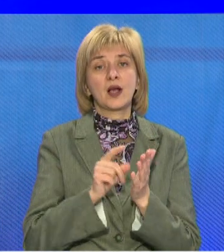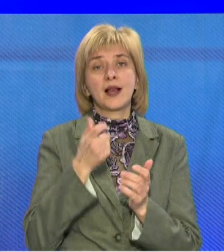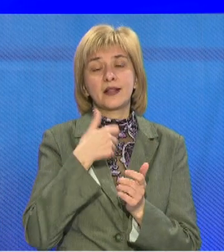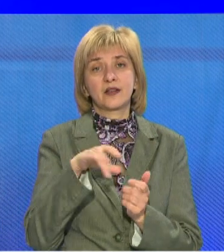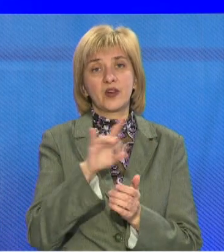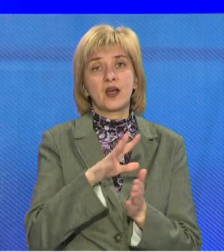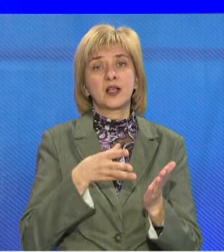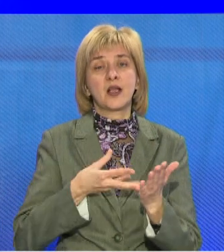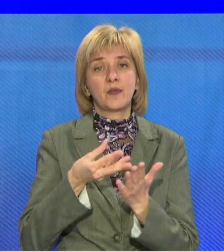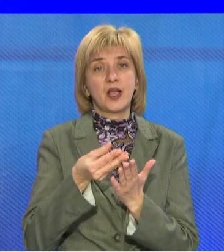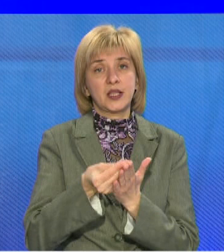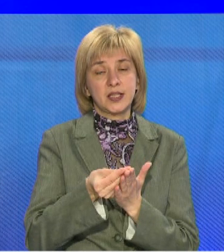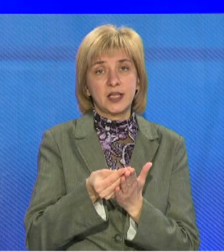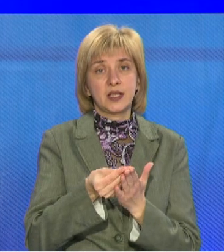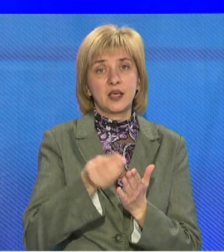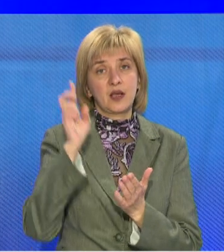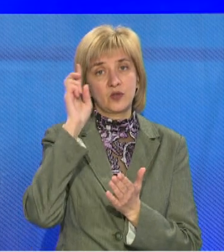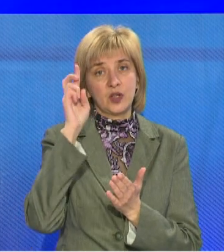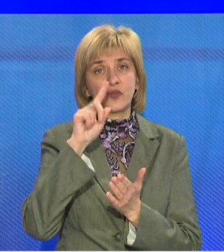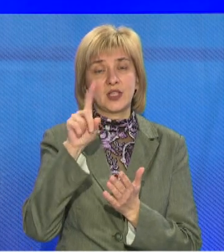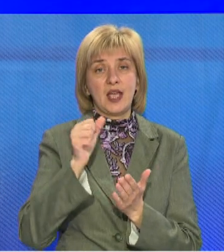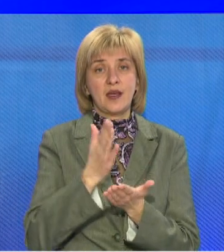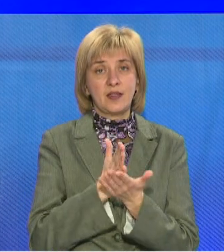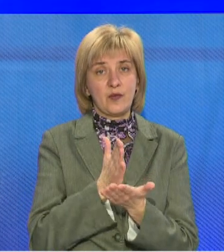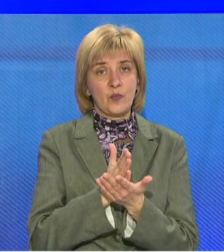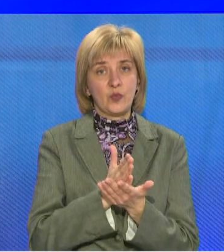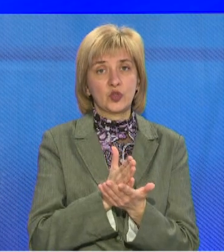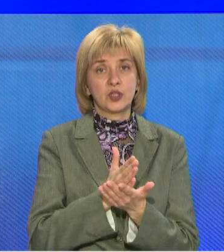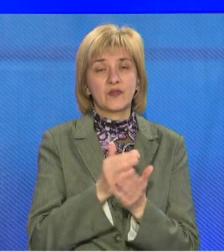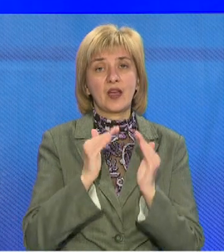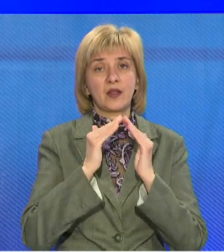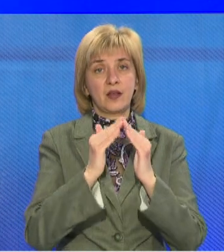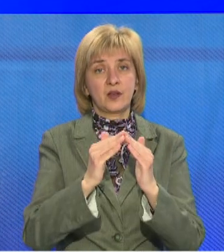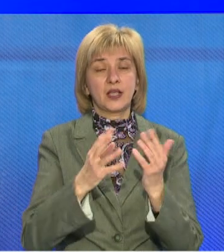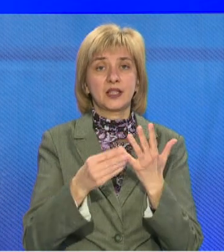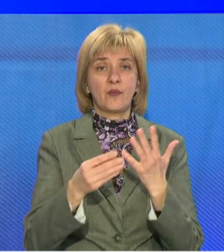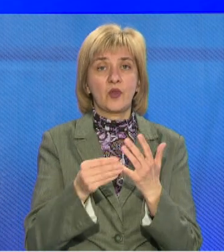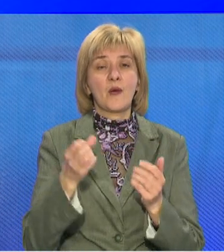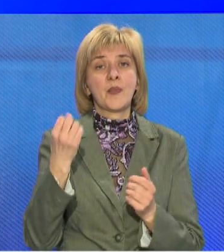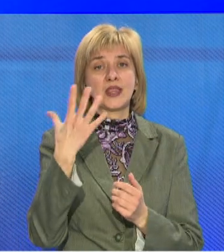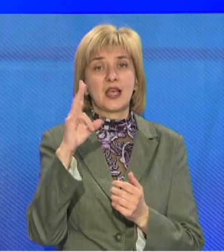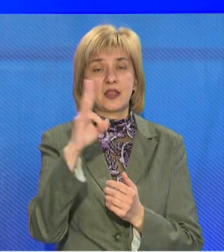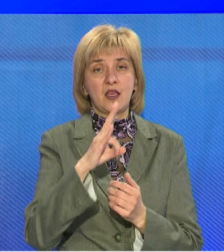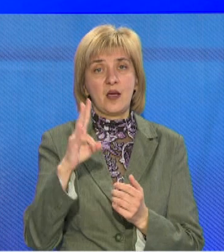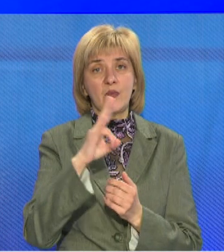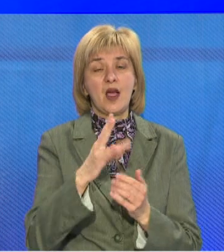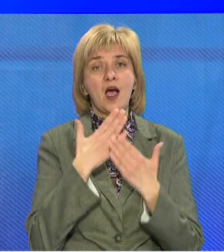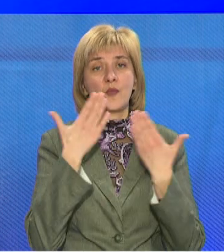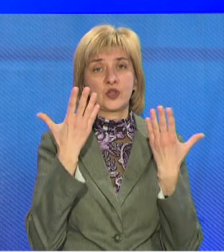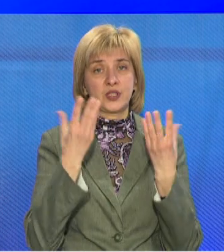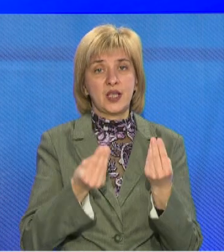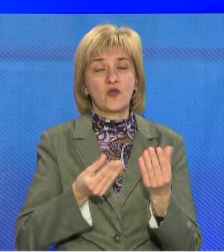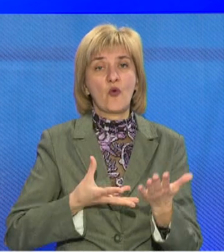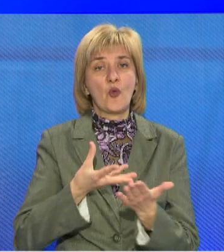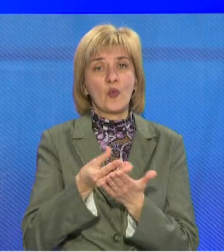за валоданне нерухомасцю і зямлёй. Нагадаем, менавіта 15 лістапада апошні дзень уплаты маёмасных падаткаў.